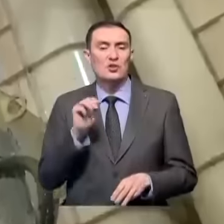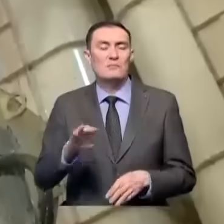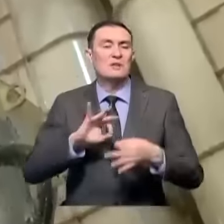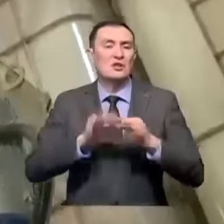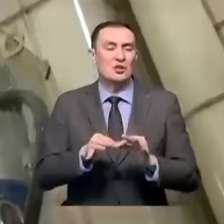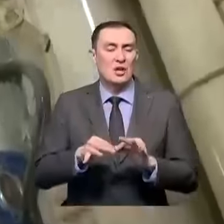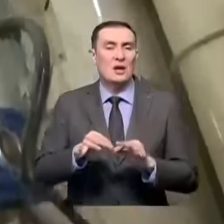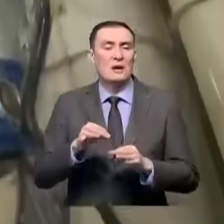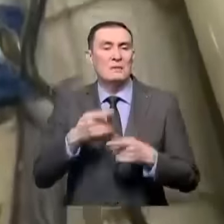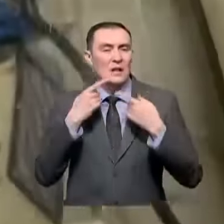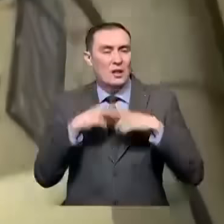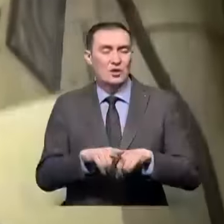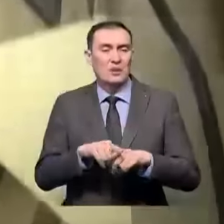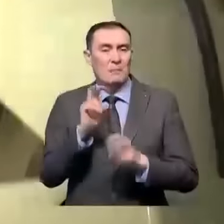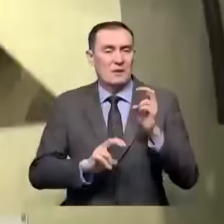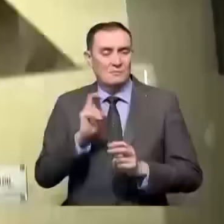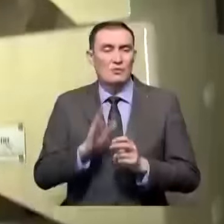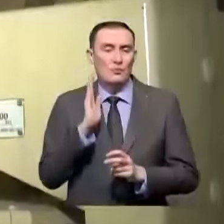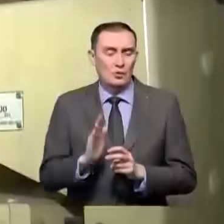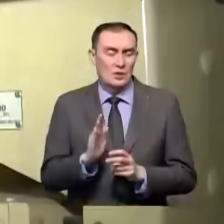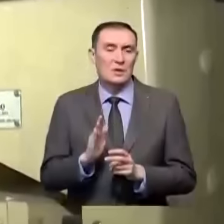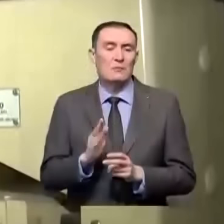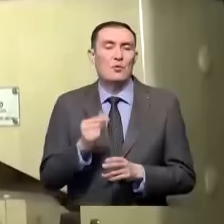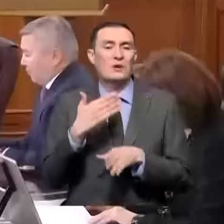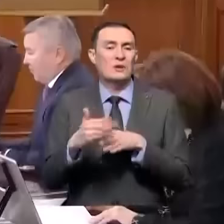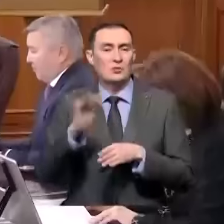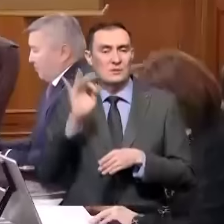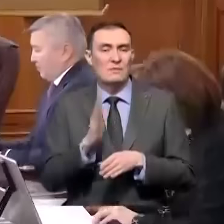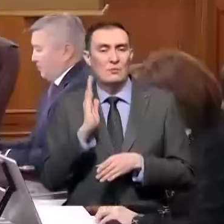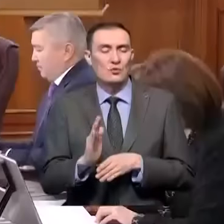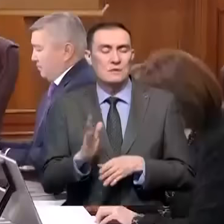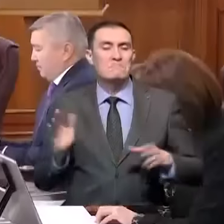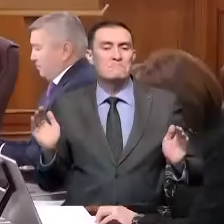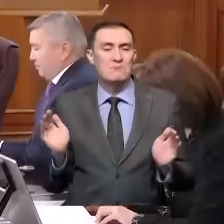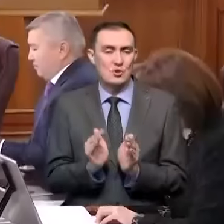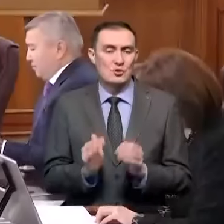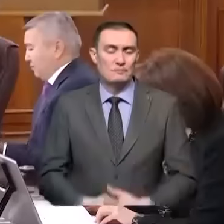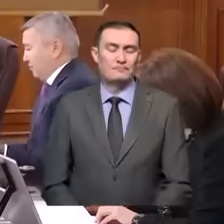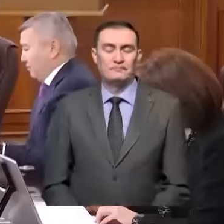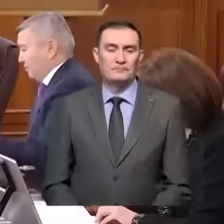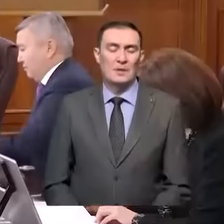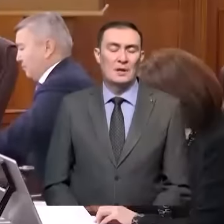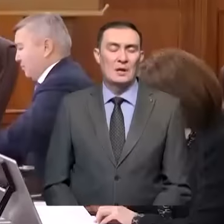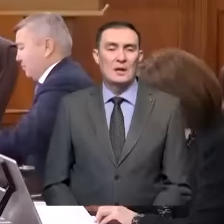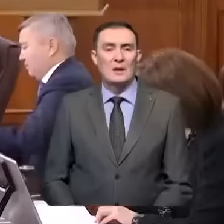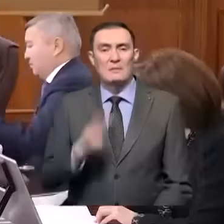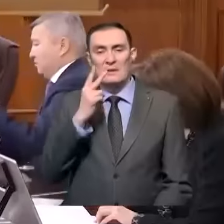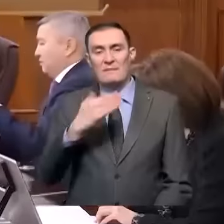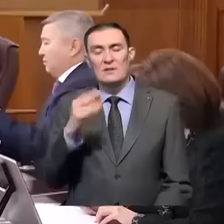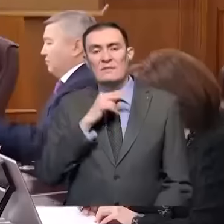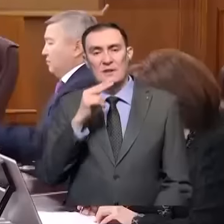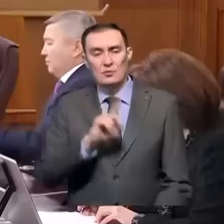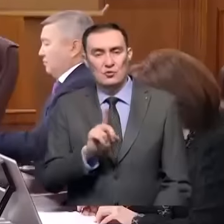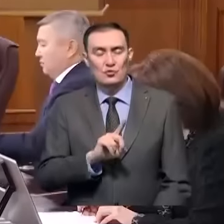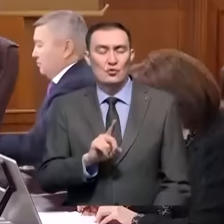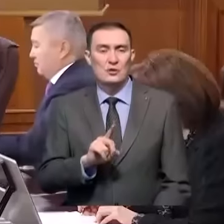и технологичнее производство, тем ниже ставка по кредиту. Обращаю ваше внимание на то,